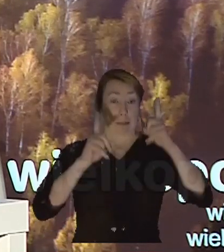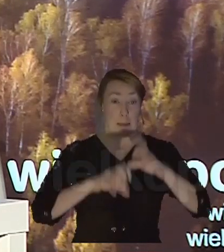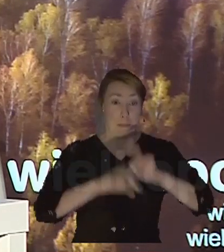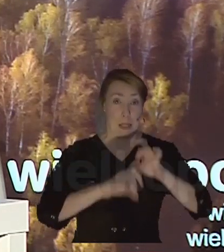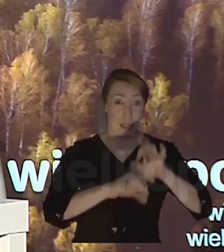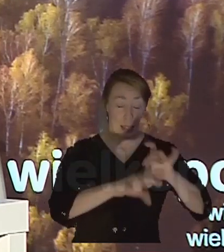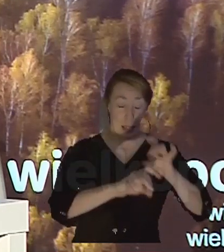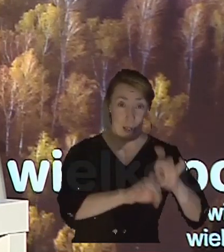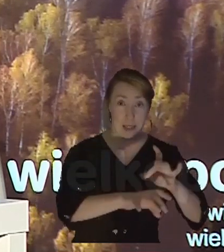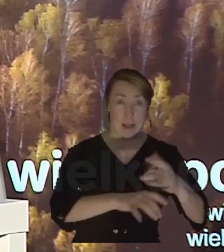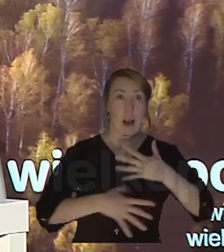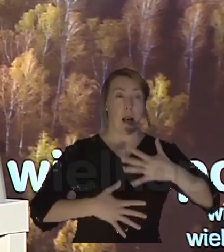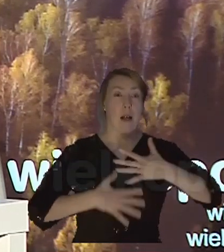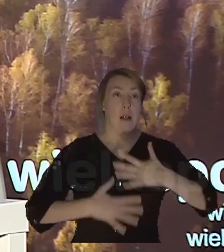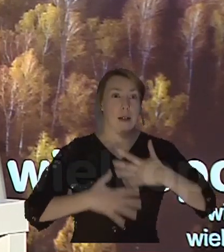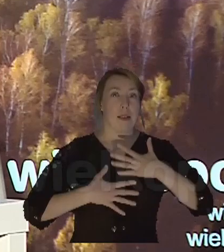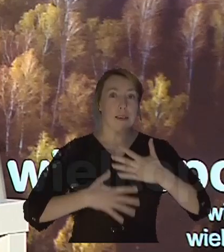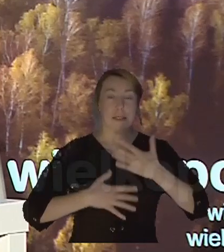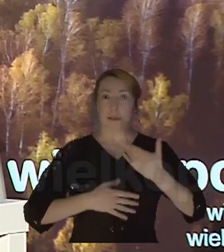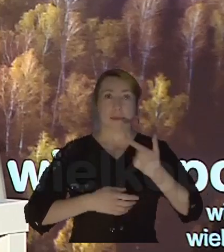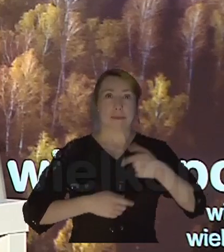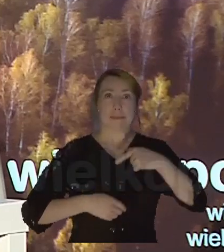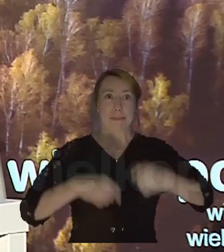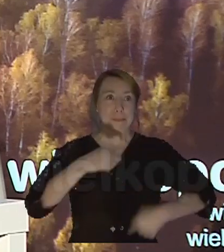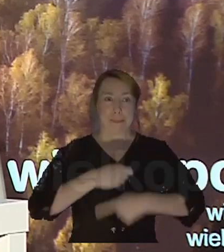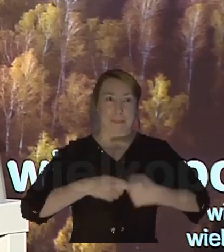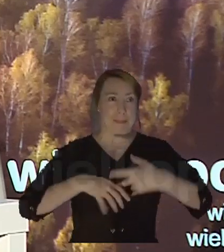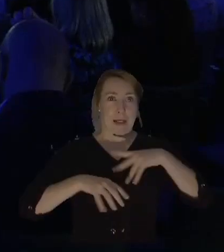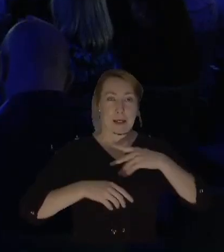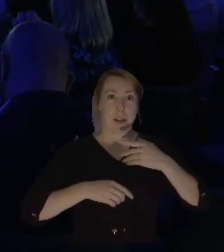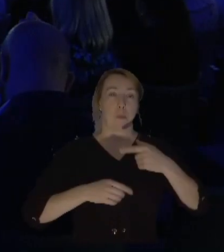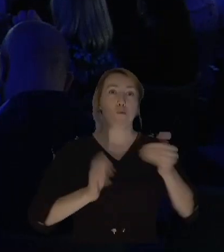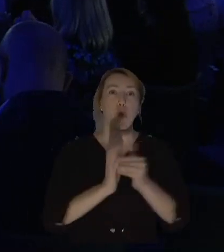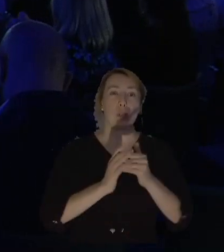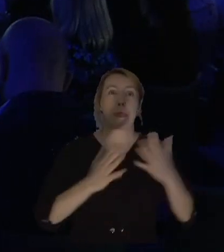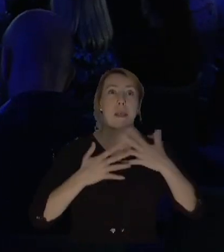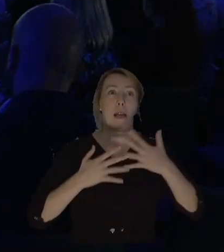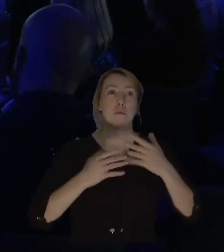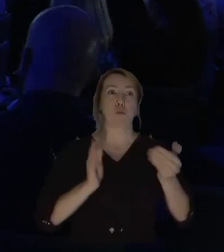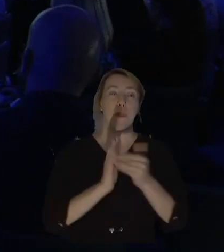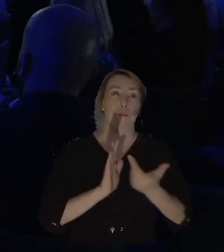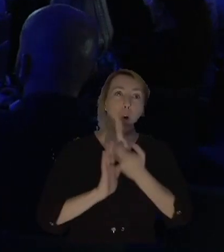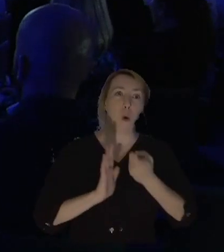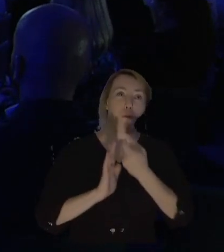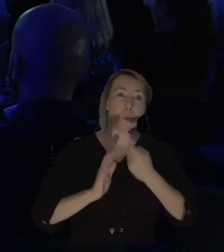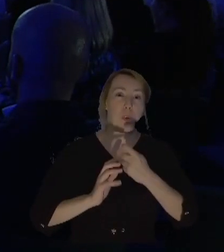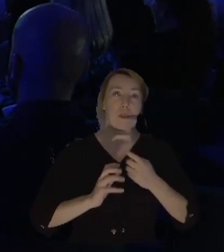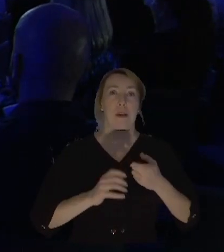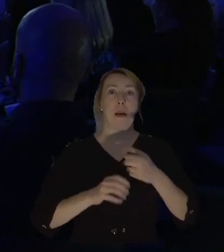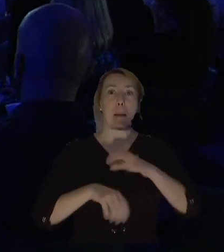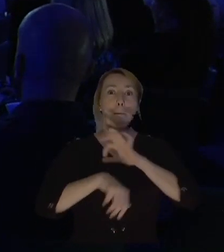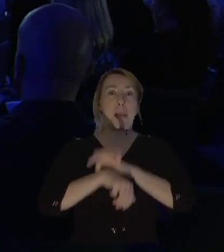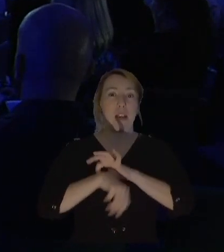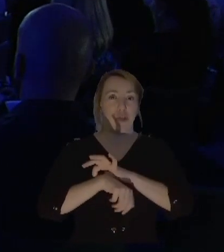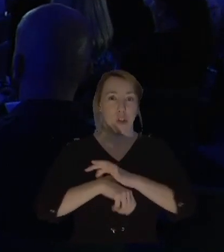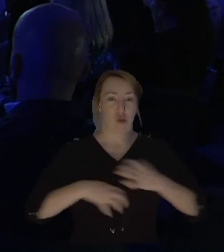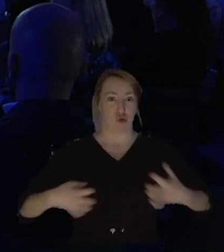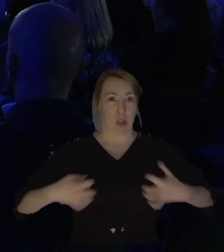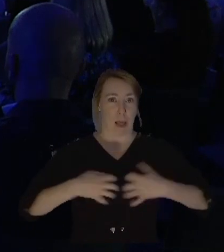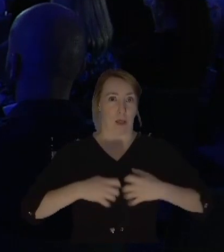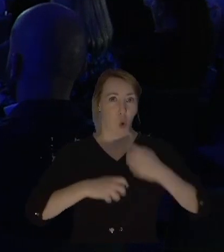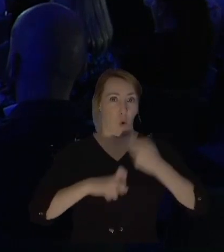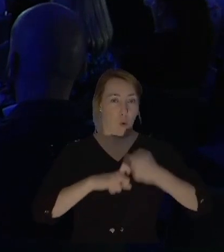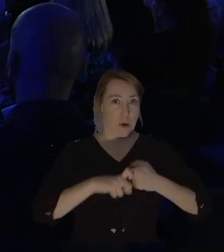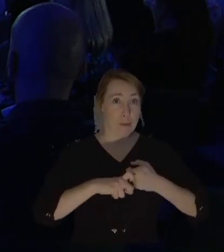parametry krążeniowo-oddechowe nie nadążają za zapotrzebowaniem pracujących mięśni szkieletowych. A czym jest euforia